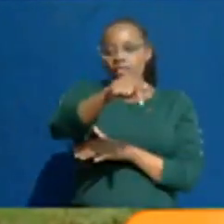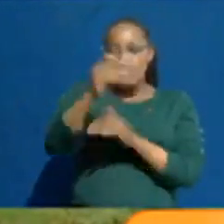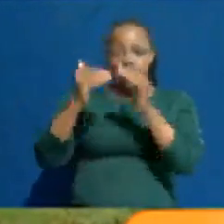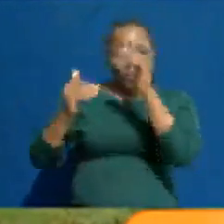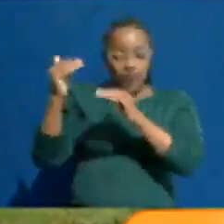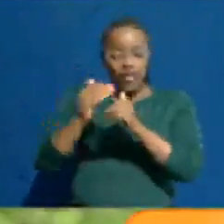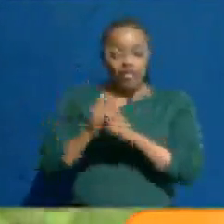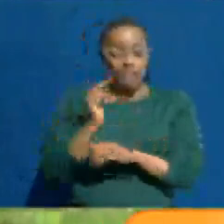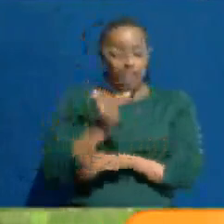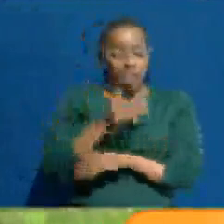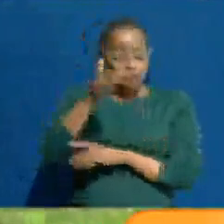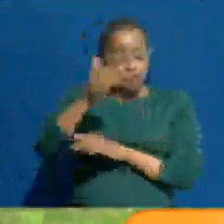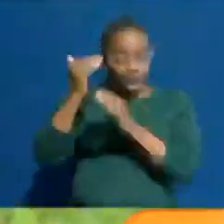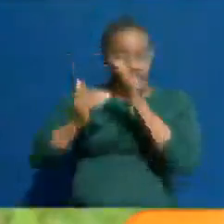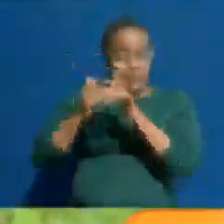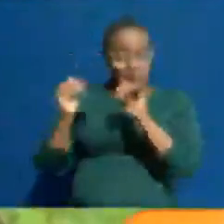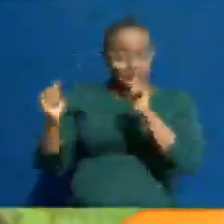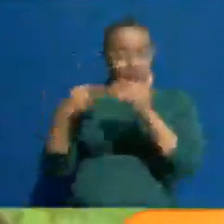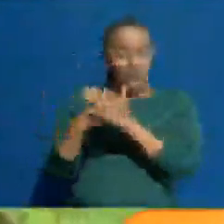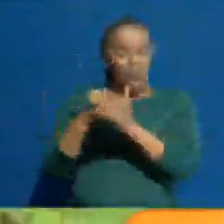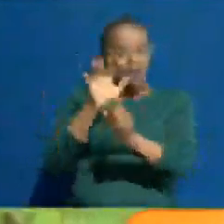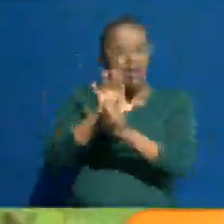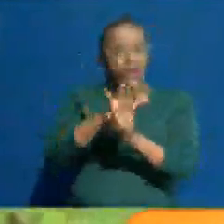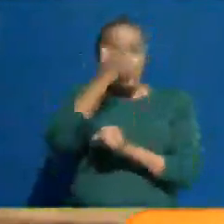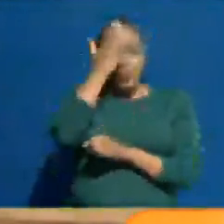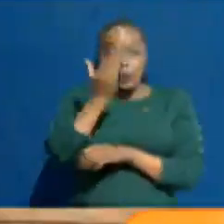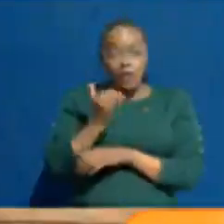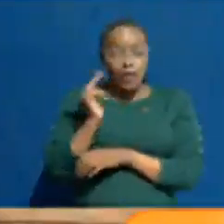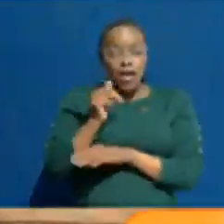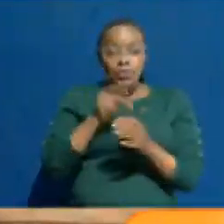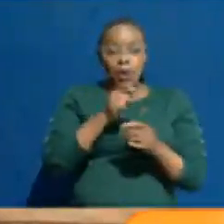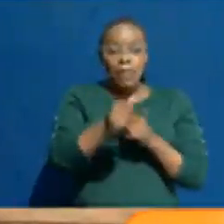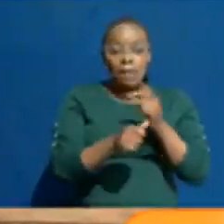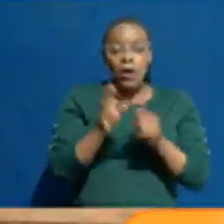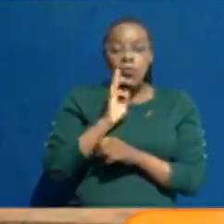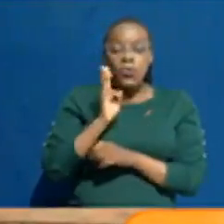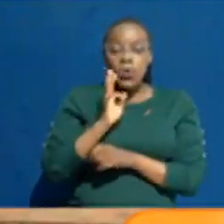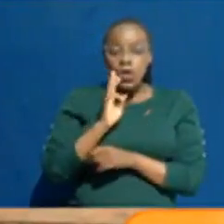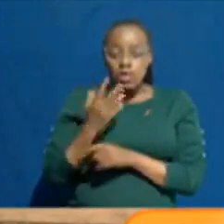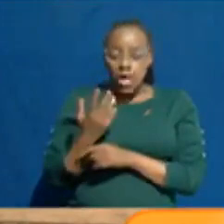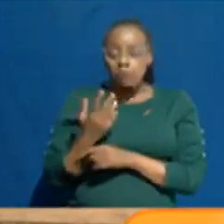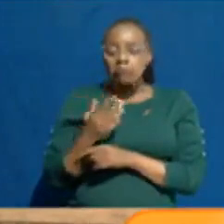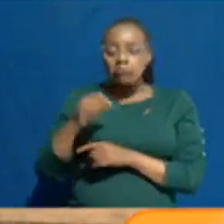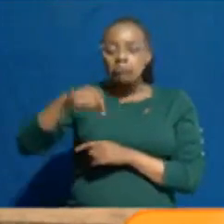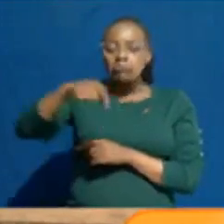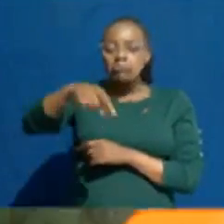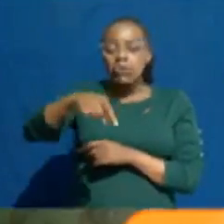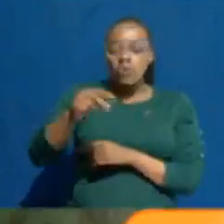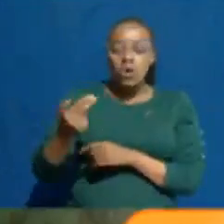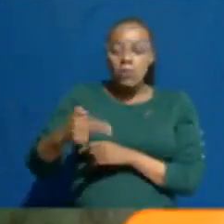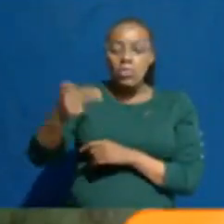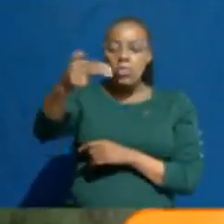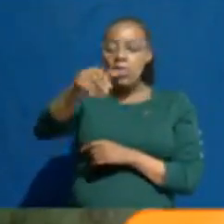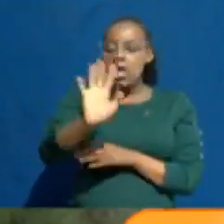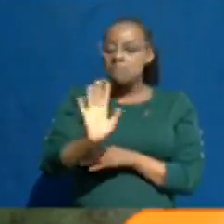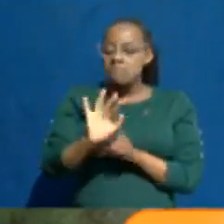University tumeokoa pesa nyingi sana sababu hatununui maji ya kumwagia mimea yetu hapa. Kwa hivyo